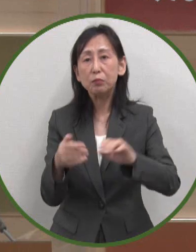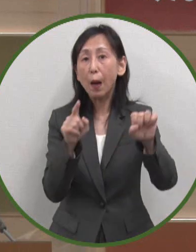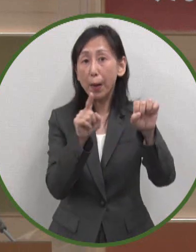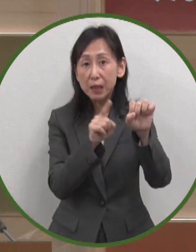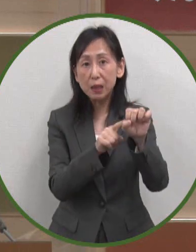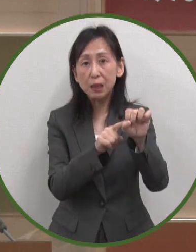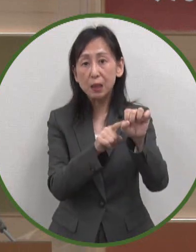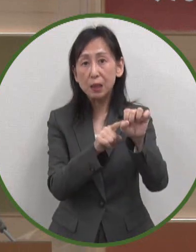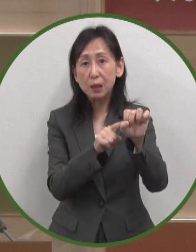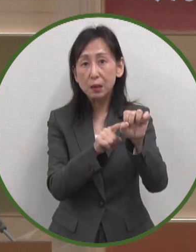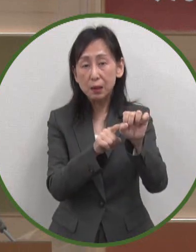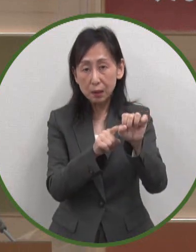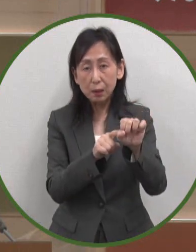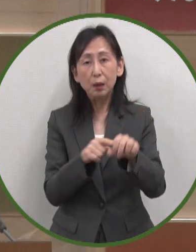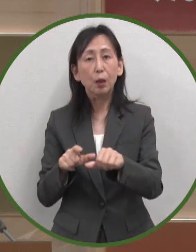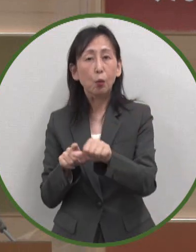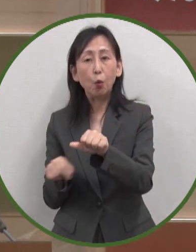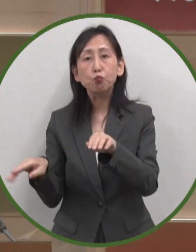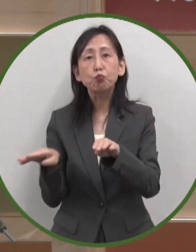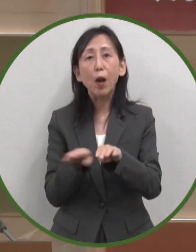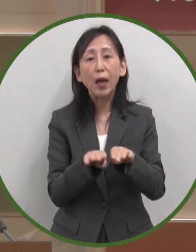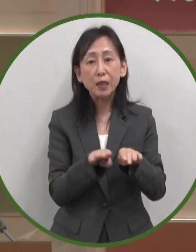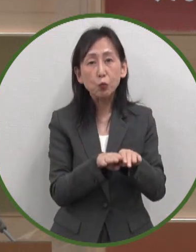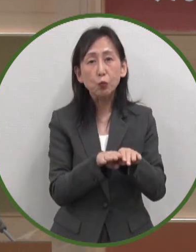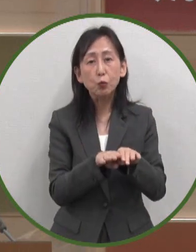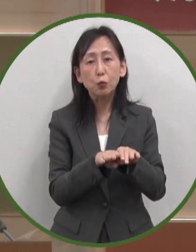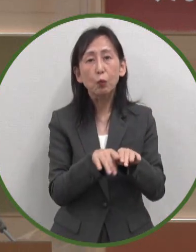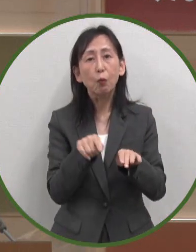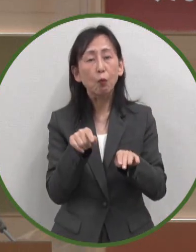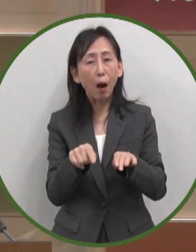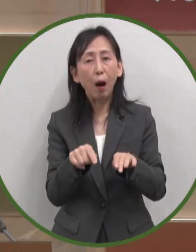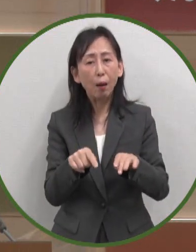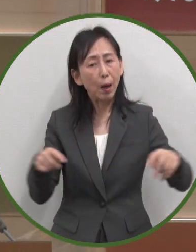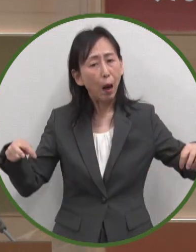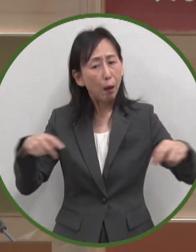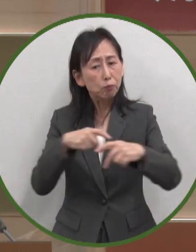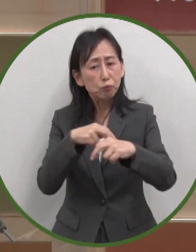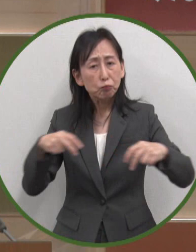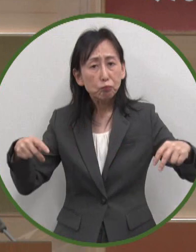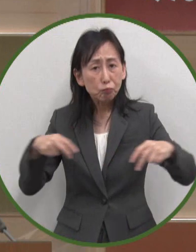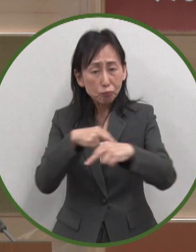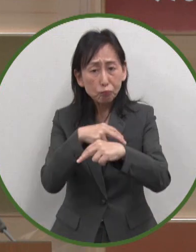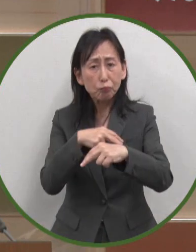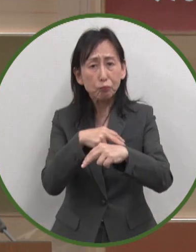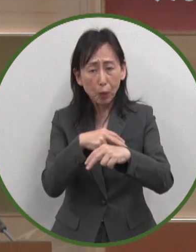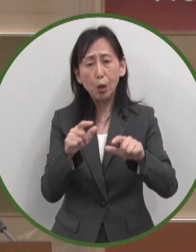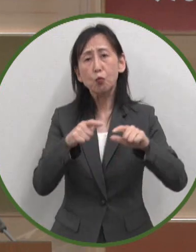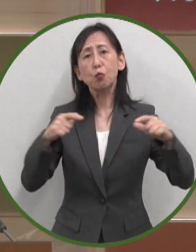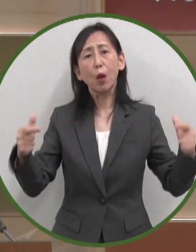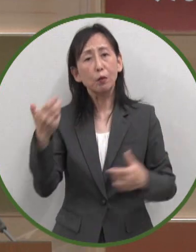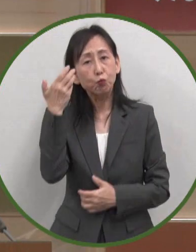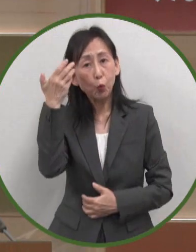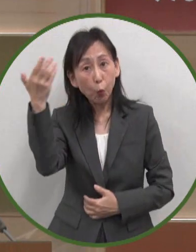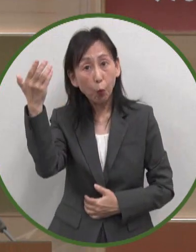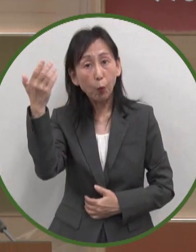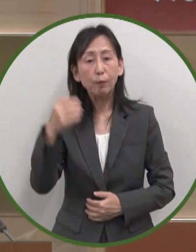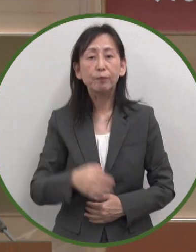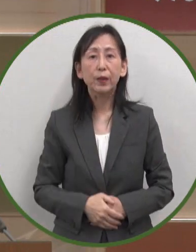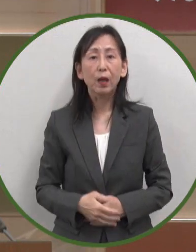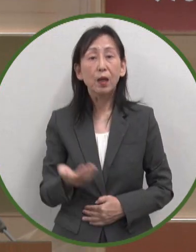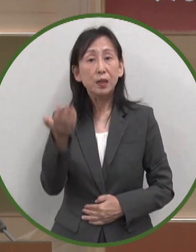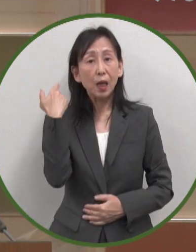ね、まあ、特にあの連休、そうは言っても人の往来が多くなるので、先ほど申し上げたようなあのこうい